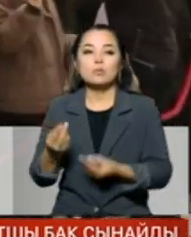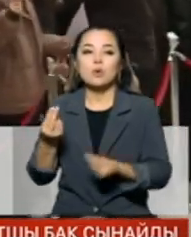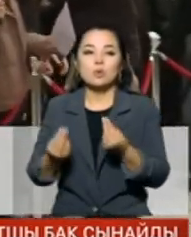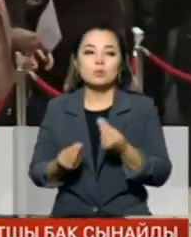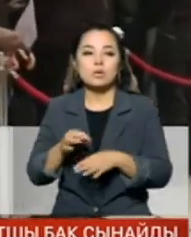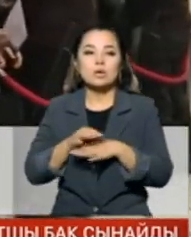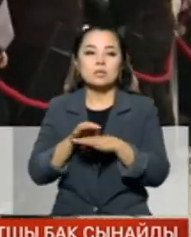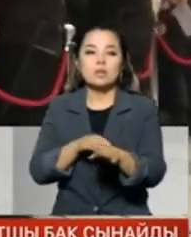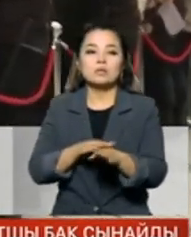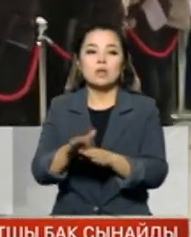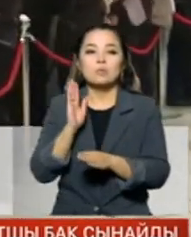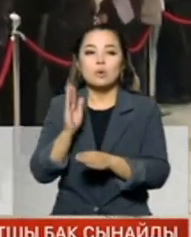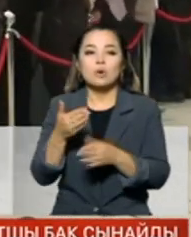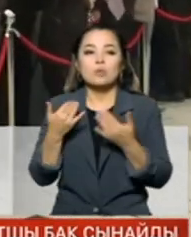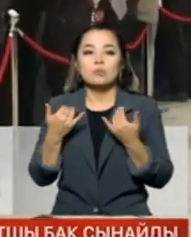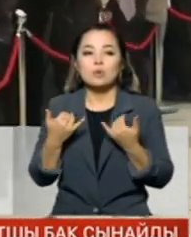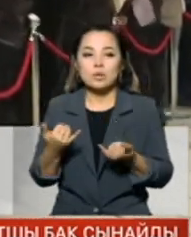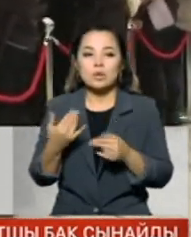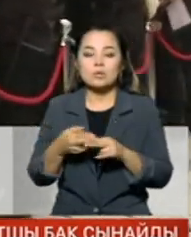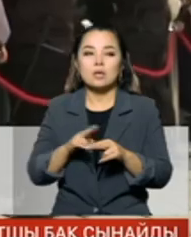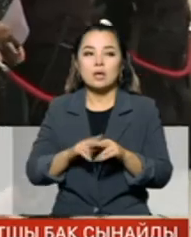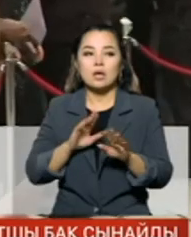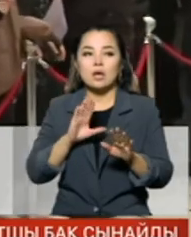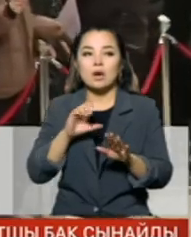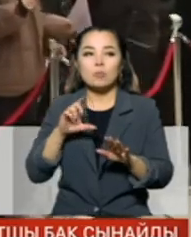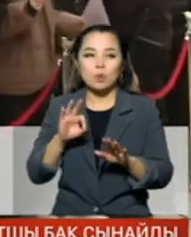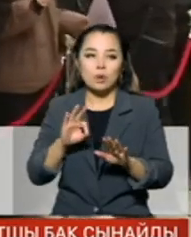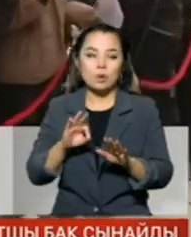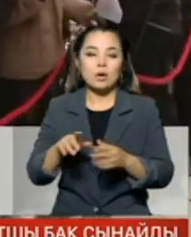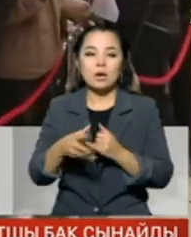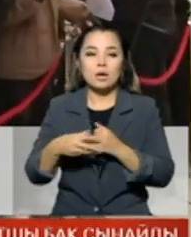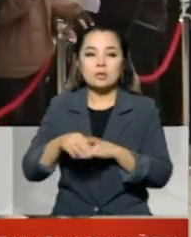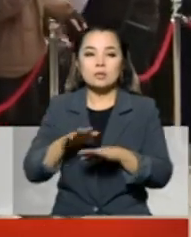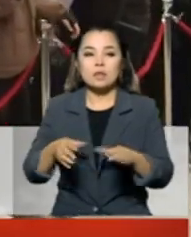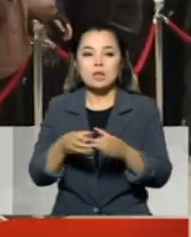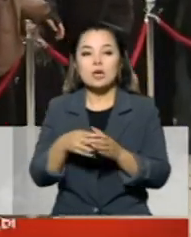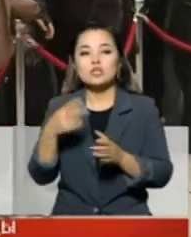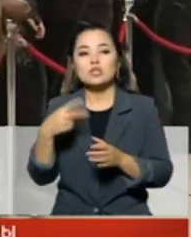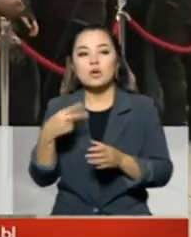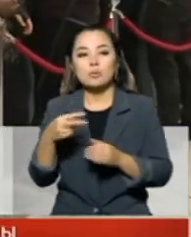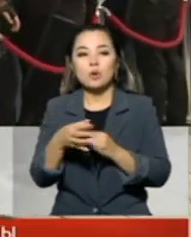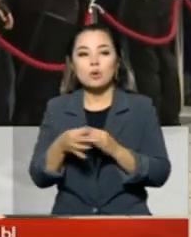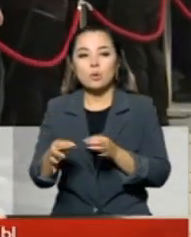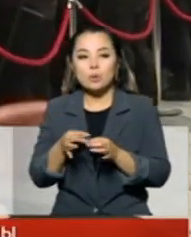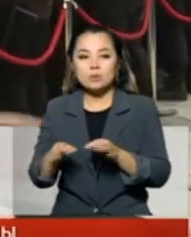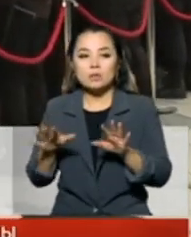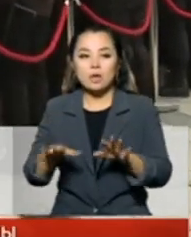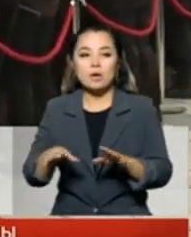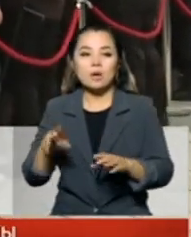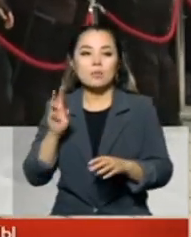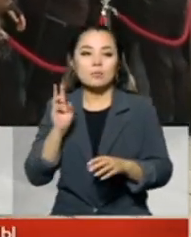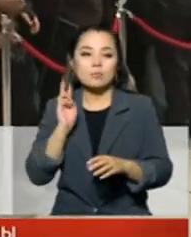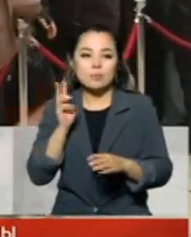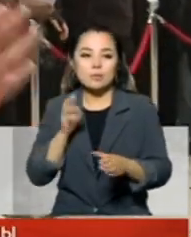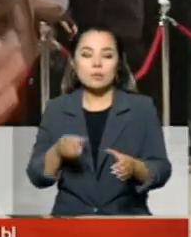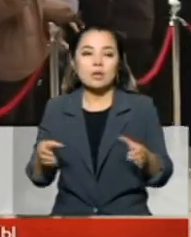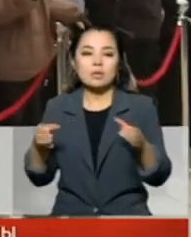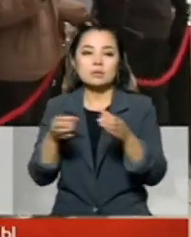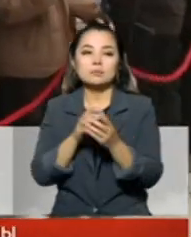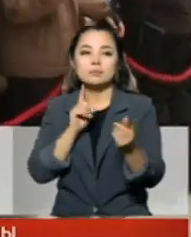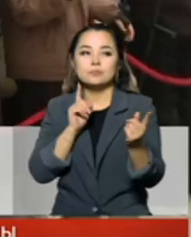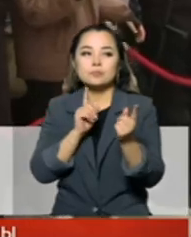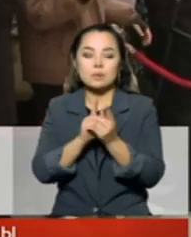ойынын өткізуде. Яғни бүгін экспо алаңында біз 20 өңірден келген елшінің басын қосып,